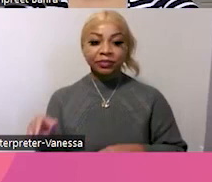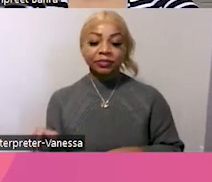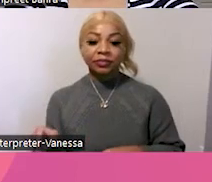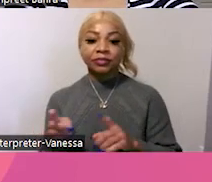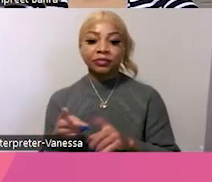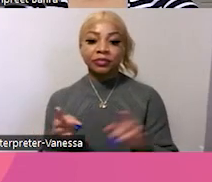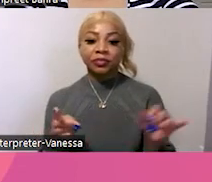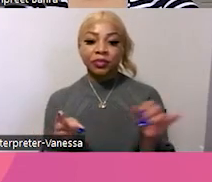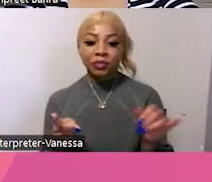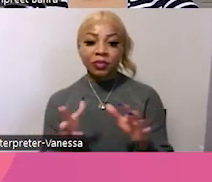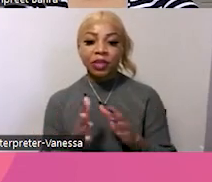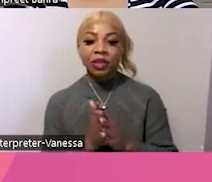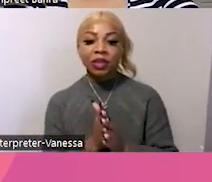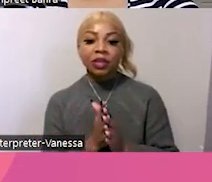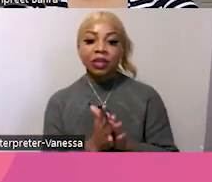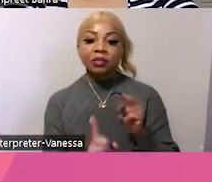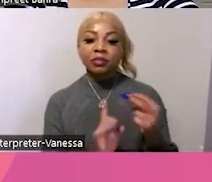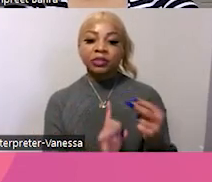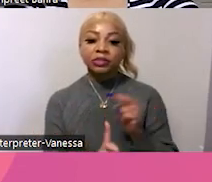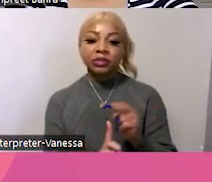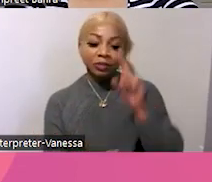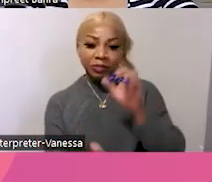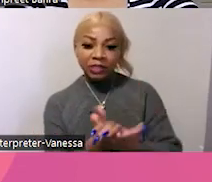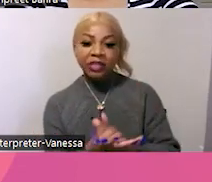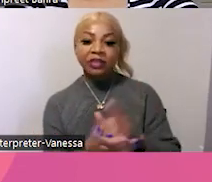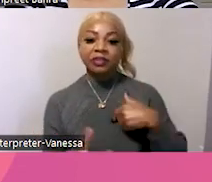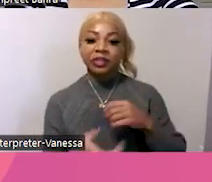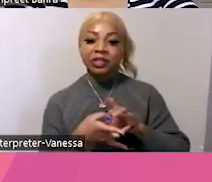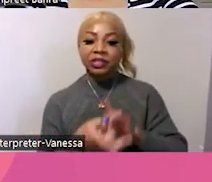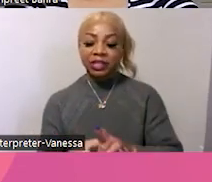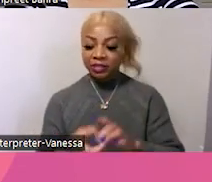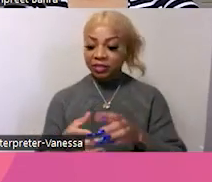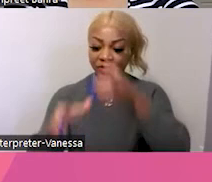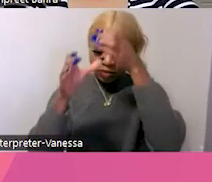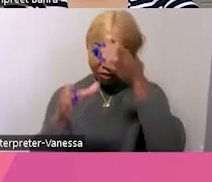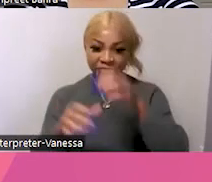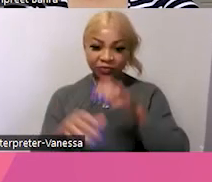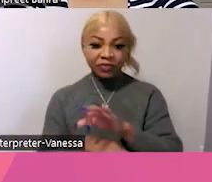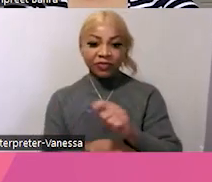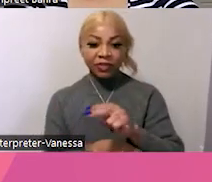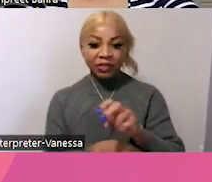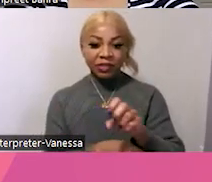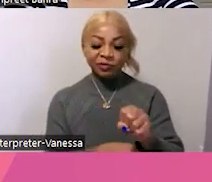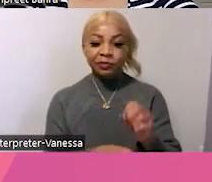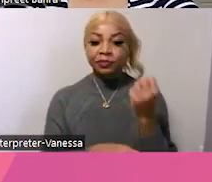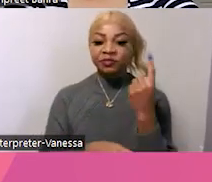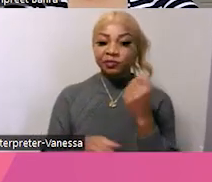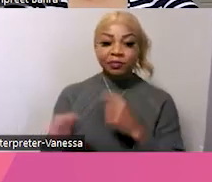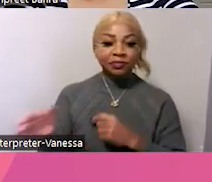toutes sortes de personnes, surtout les médecins. Les conséquences de cette visibilité font